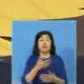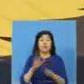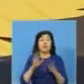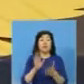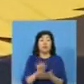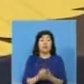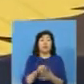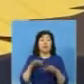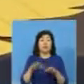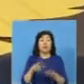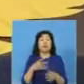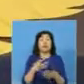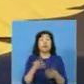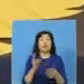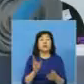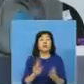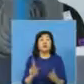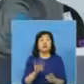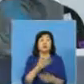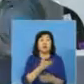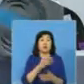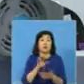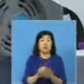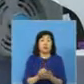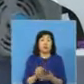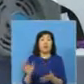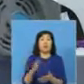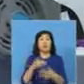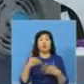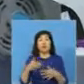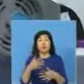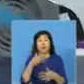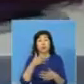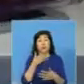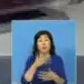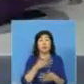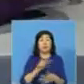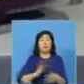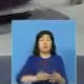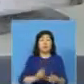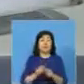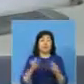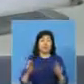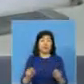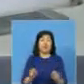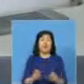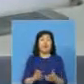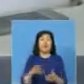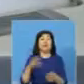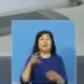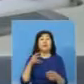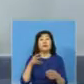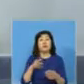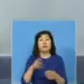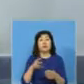заниматься. К примеру, сама Разия умеет неплохо шить и решила превратить свое хобби в бизнес. Свою предпринимательскую деятельность начала